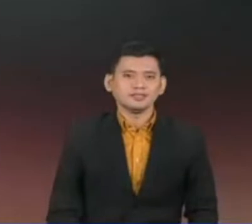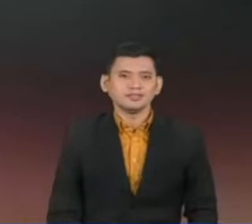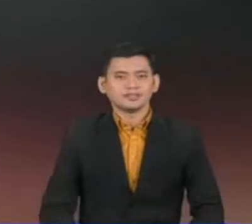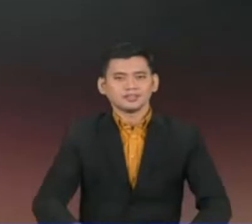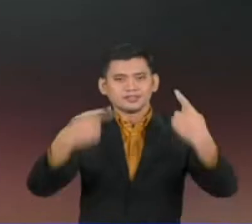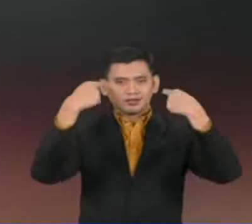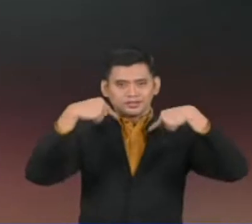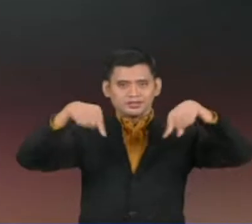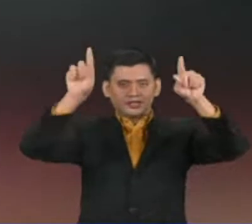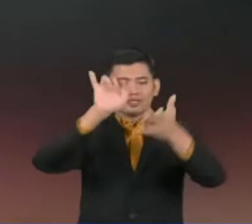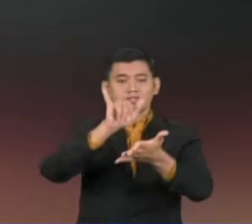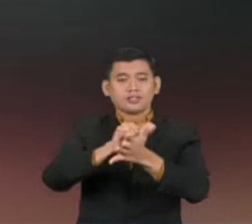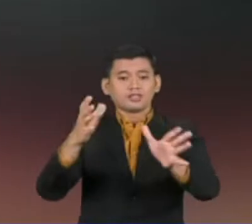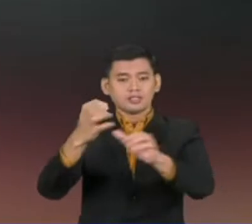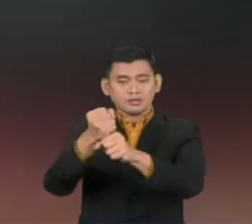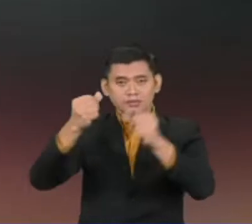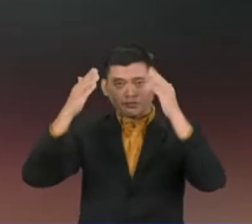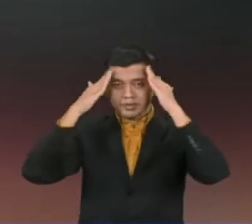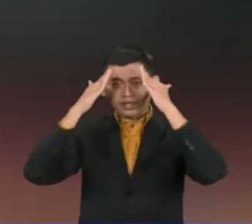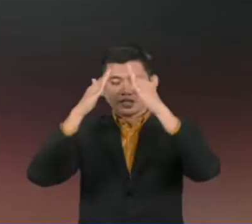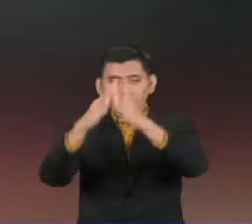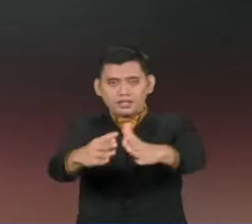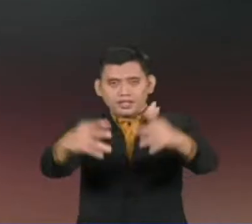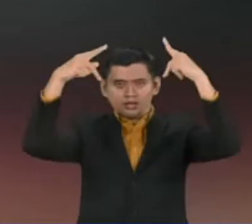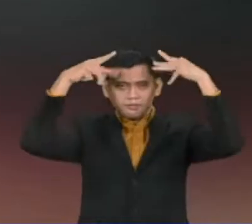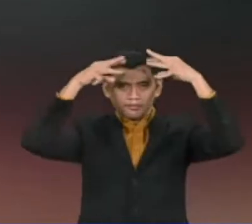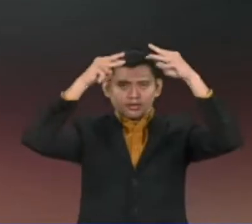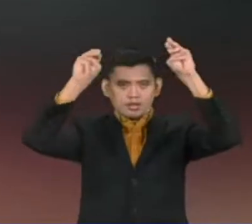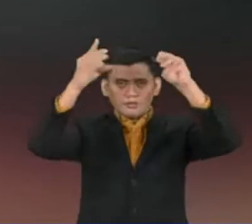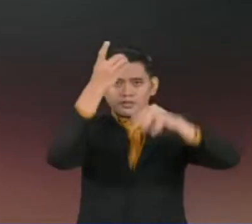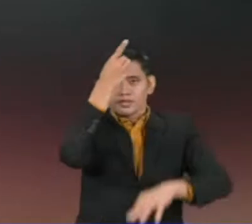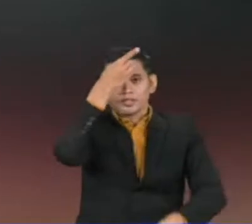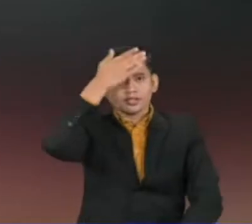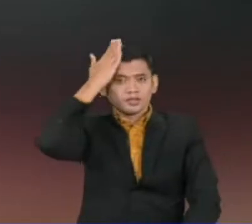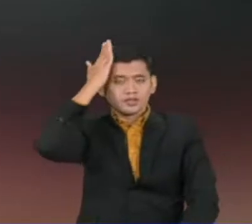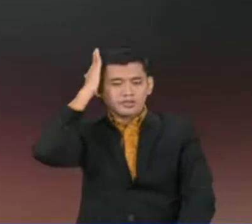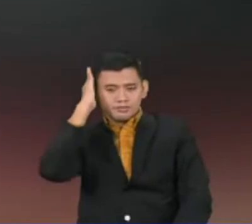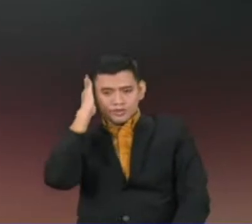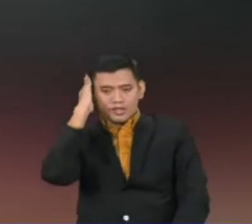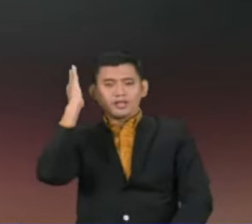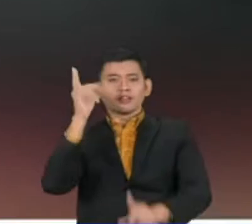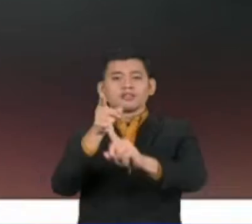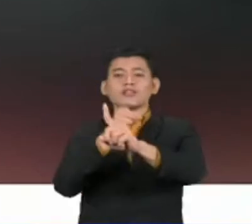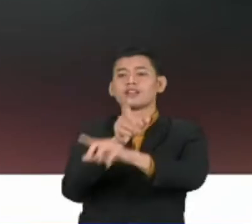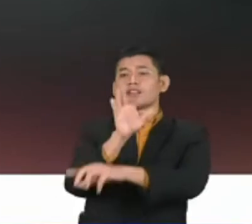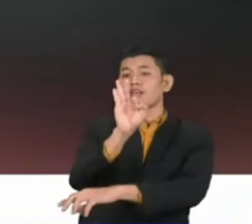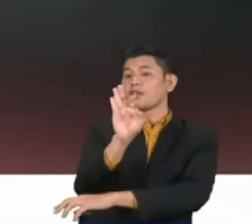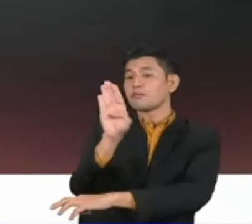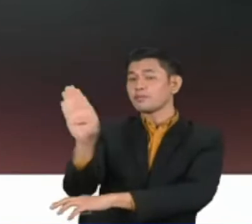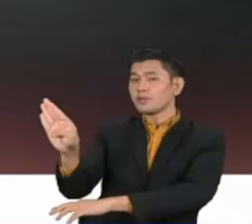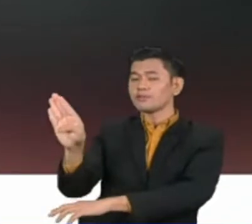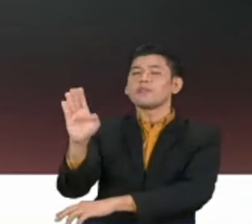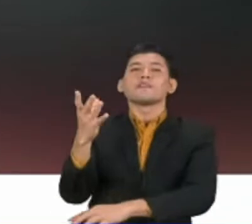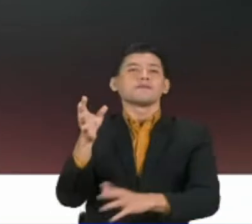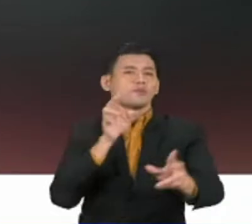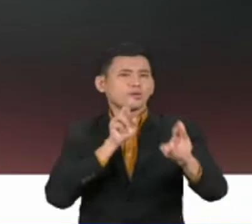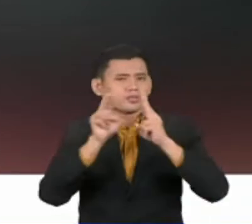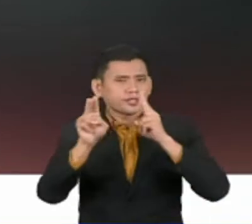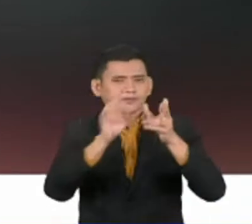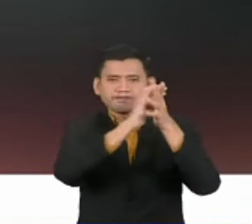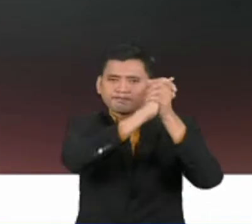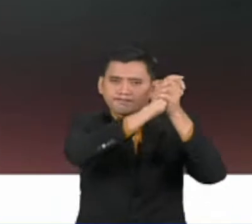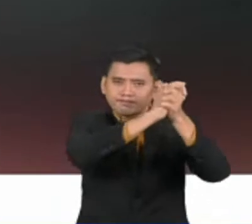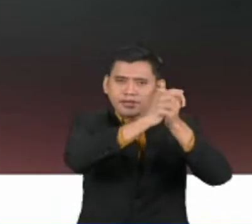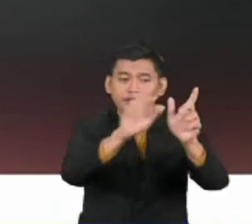Kejayaan itu turut mendapat perhatian Perdana Menteri Dato' Sri Ismail Sabri Yaakob. Menerusi hantaran di Facebook, beliau mengucapkan syabas dan tahniah kepada